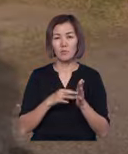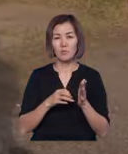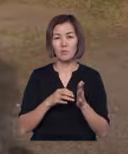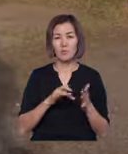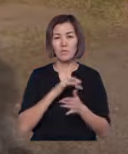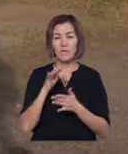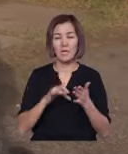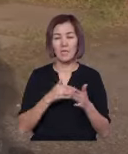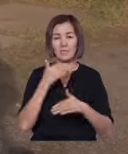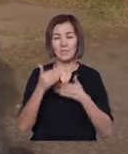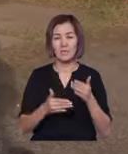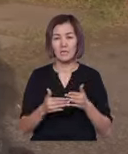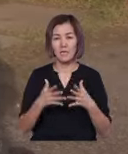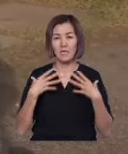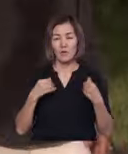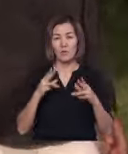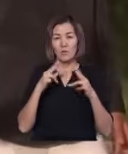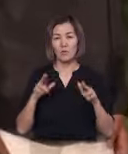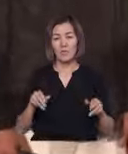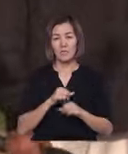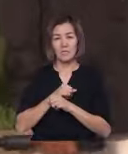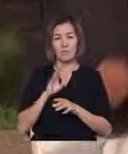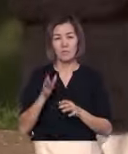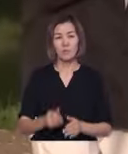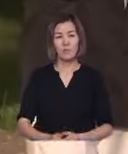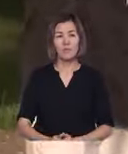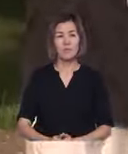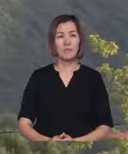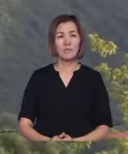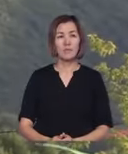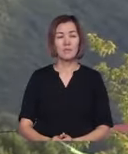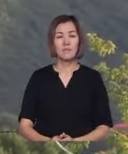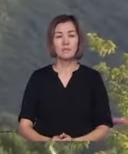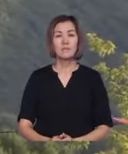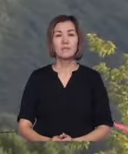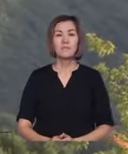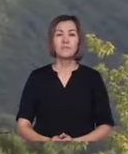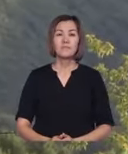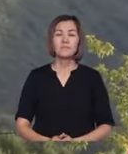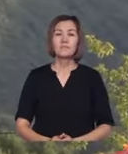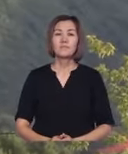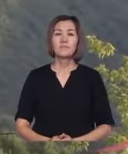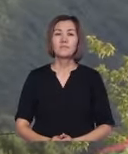сыртындағы 12 жазғы сауықтыру лагерінде тынығады. Елдана Серпайқызы, Жеңіс Әбдірешев, Жетісу телеарнасы, Текеліден.